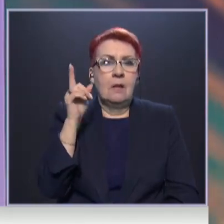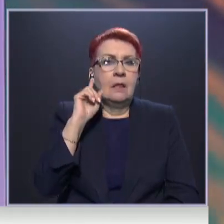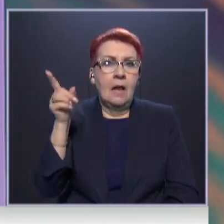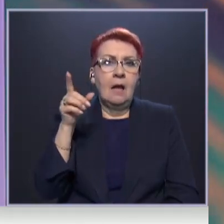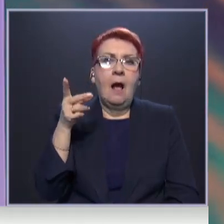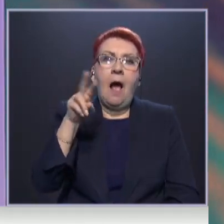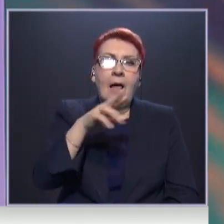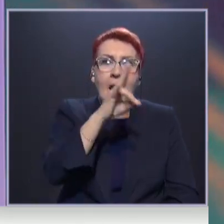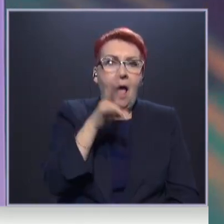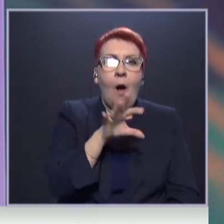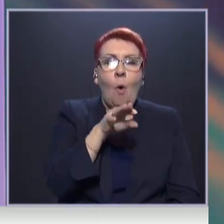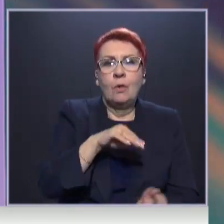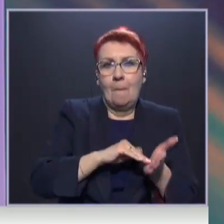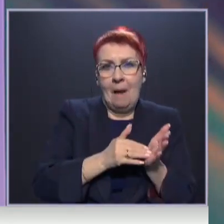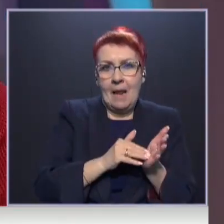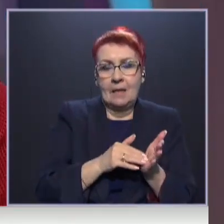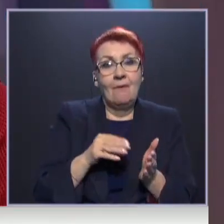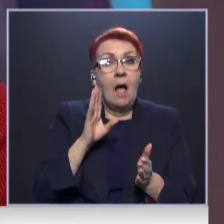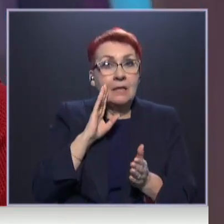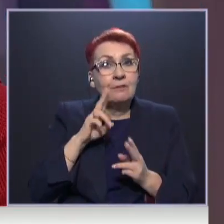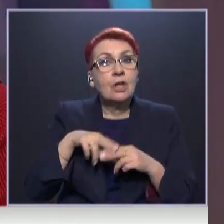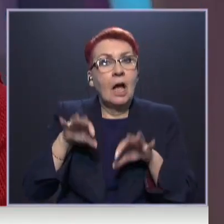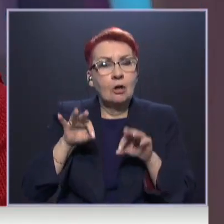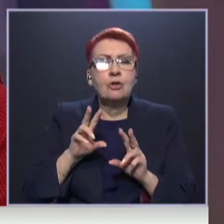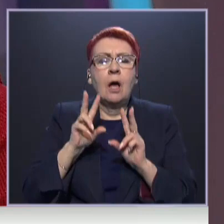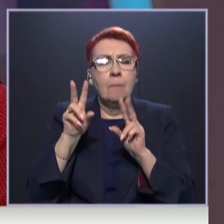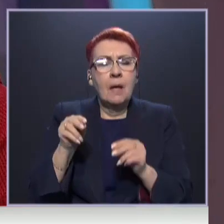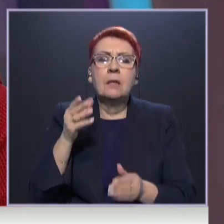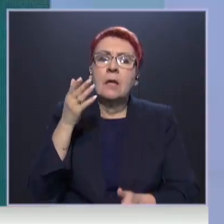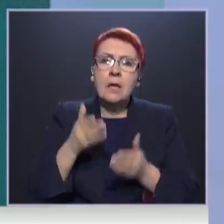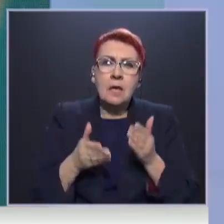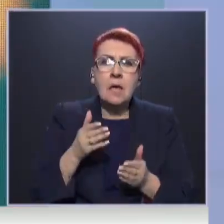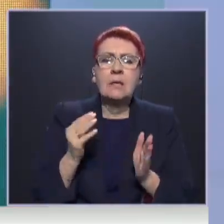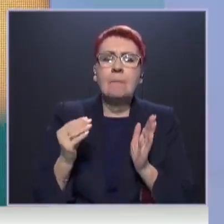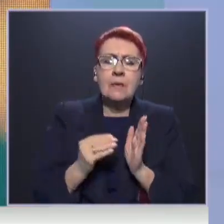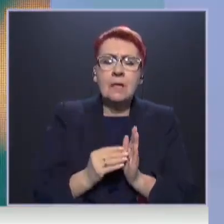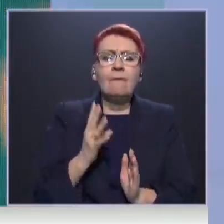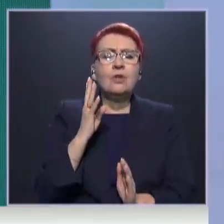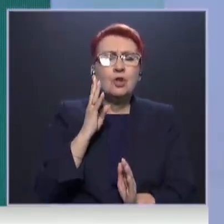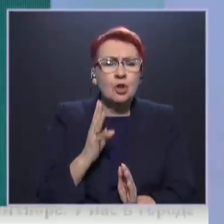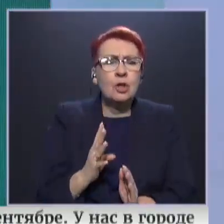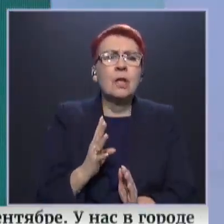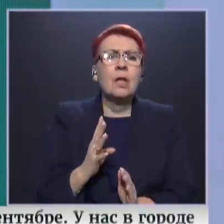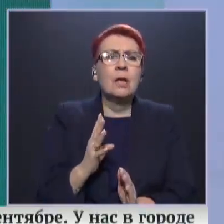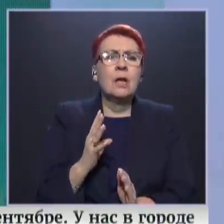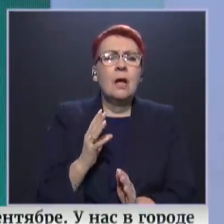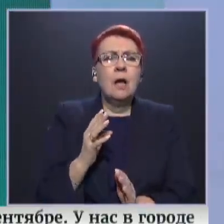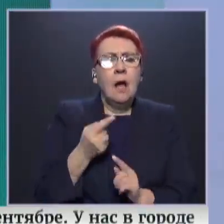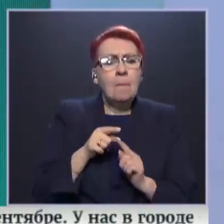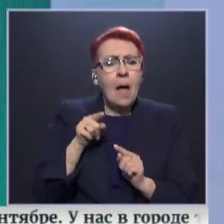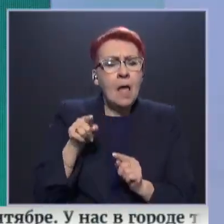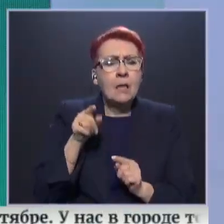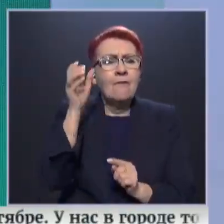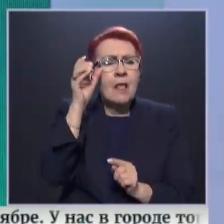балета. Вот она дает, крещенная девочка, обет. Если мне поставят 4 по этому